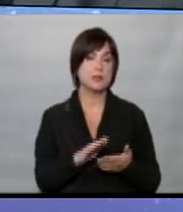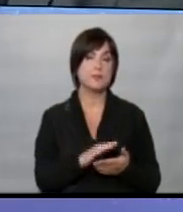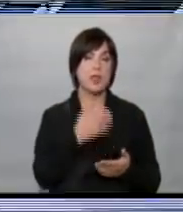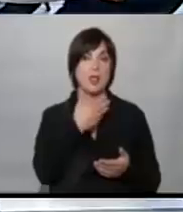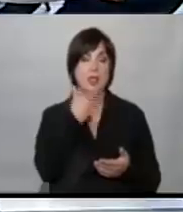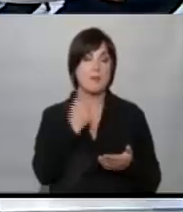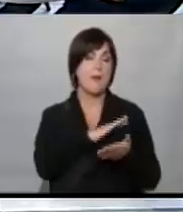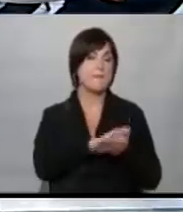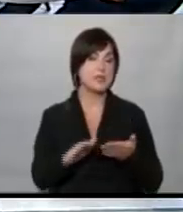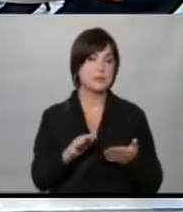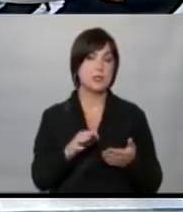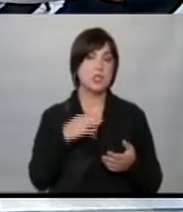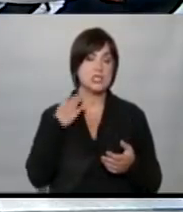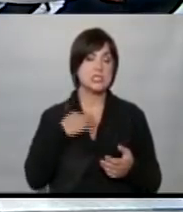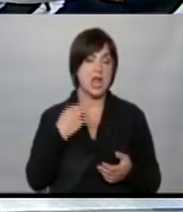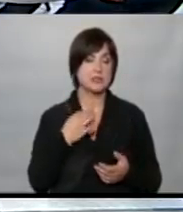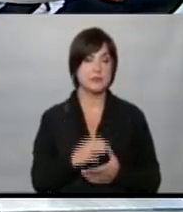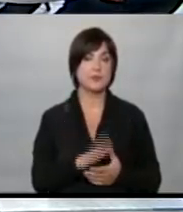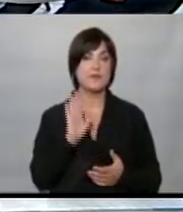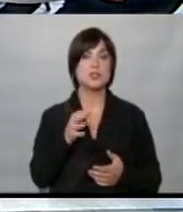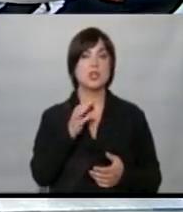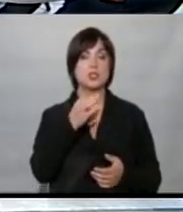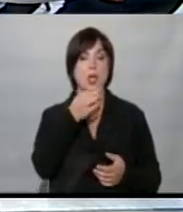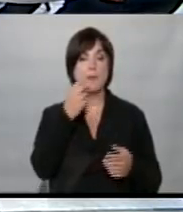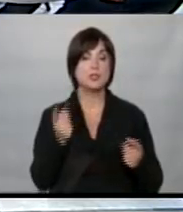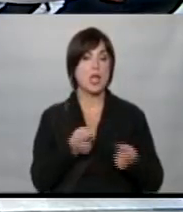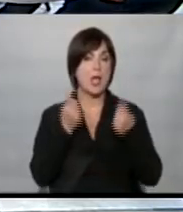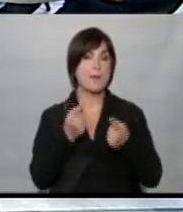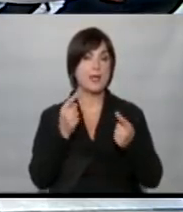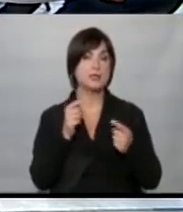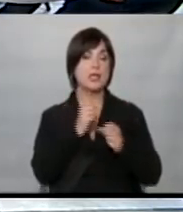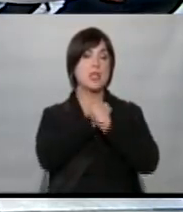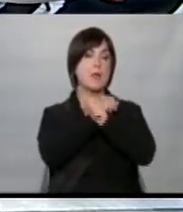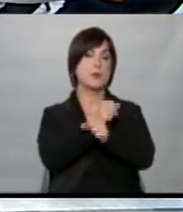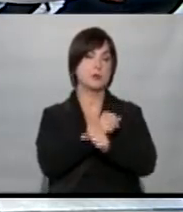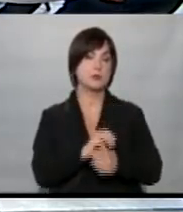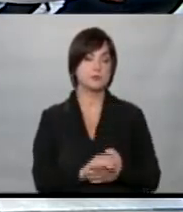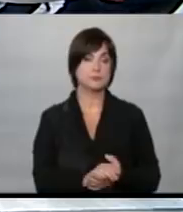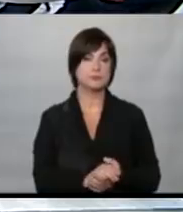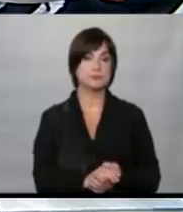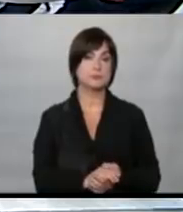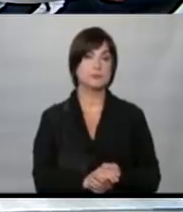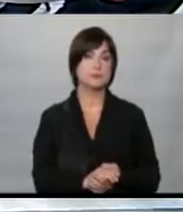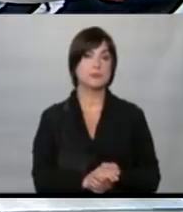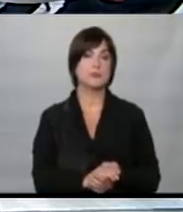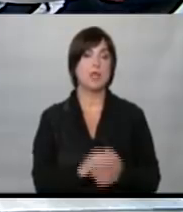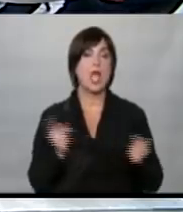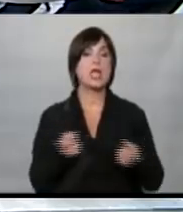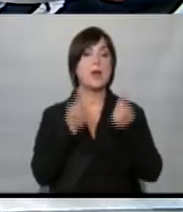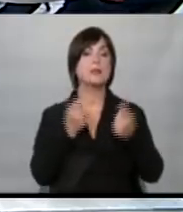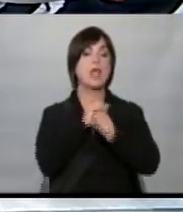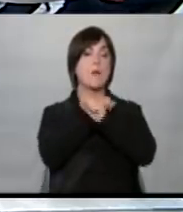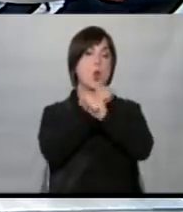Дека нема бесплатно здравство. Вашето прашање беше кампањата на бојкотирам или кампањата на владата? На владата за референдумот. На